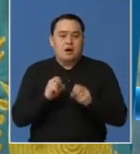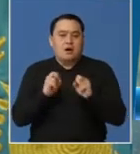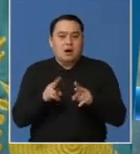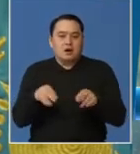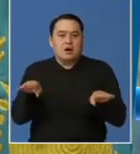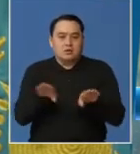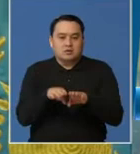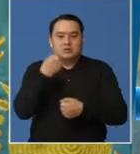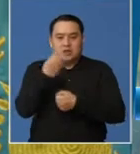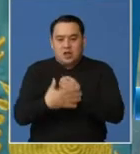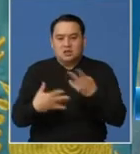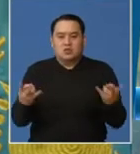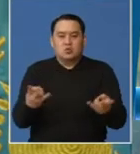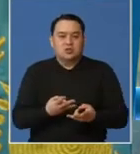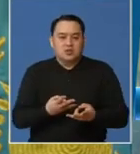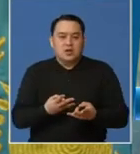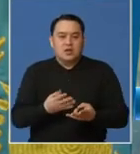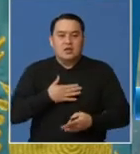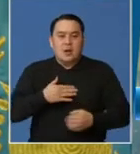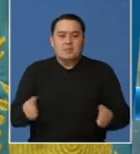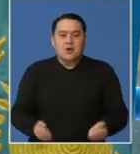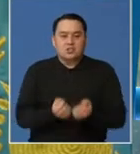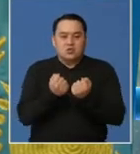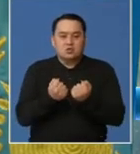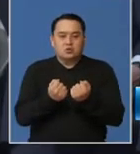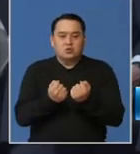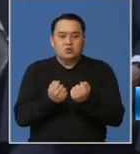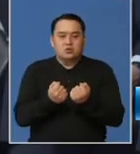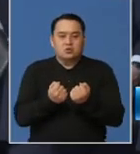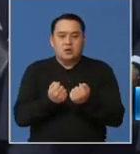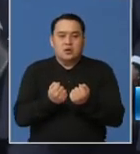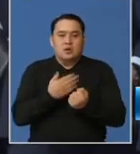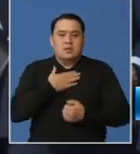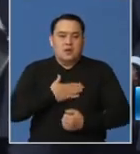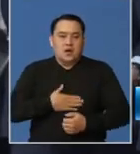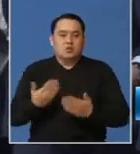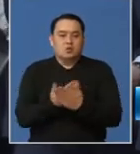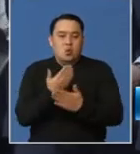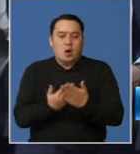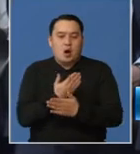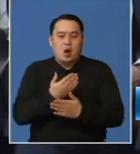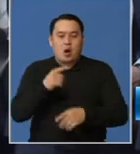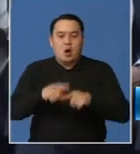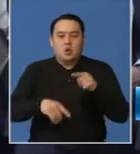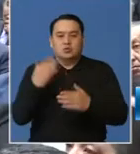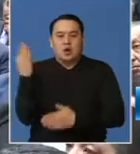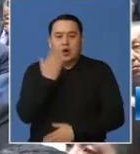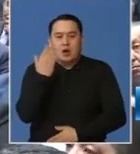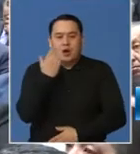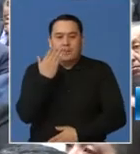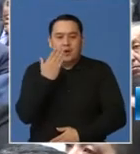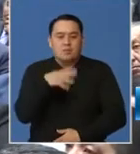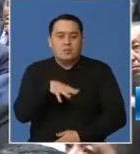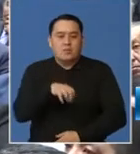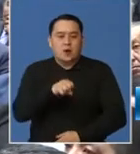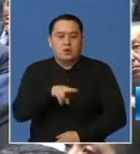вот такие центры нужны. Поэтому я поддерживаю. Спасибо. Приятная новость для любителей отечественных сериалов. 5-й сезон